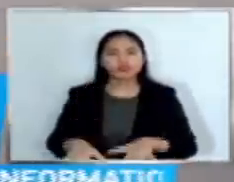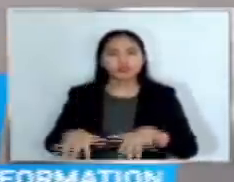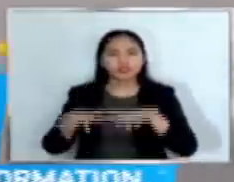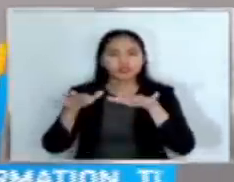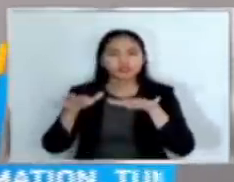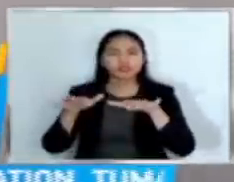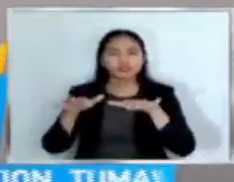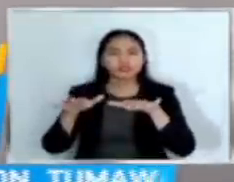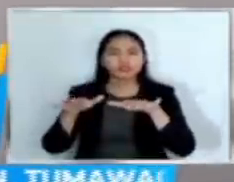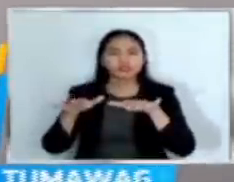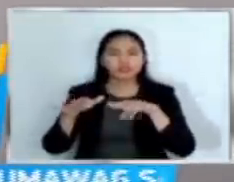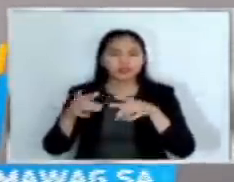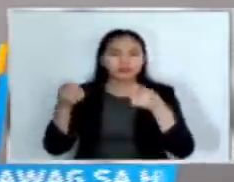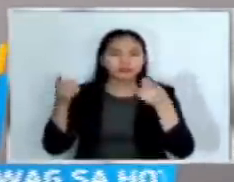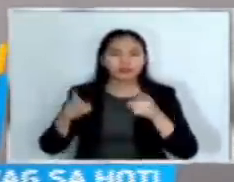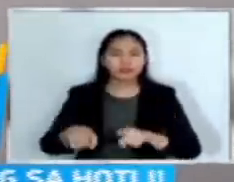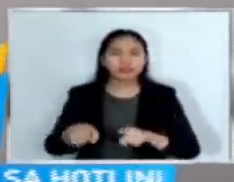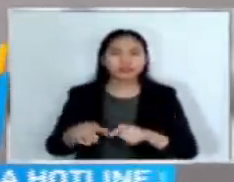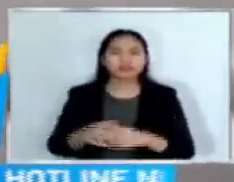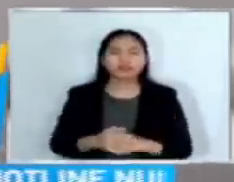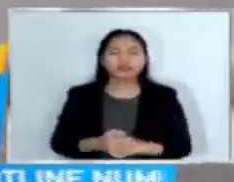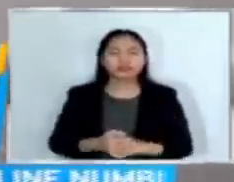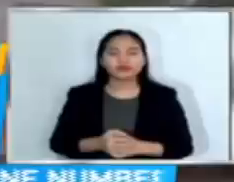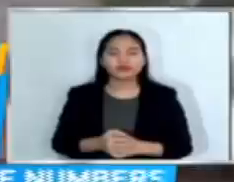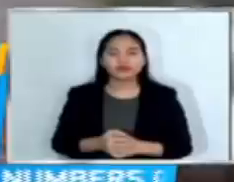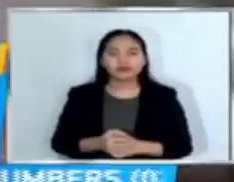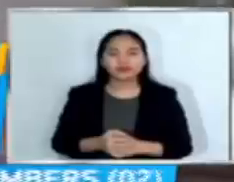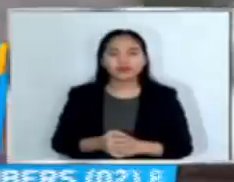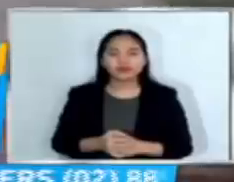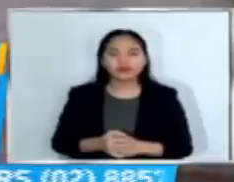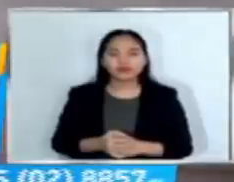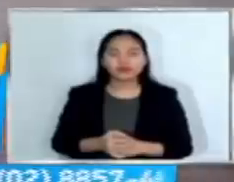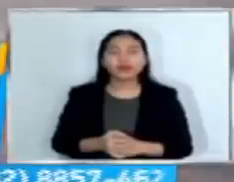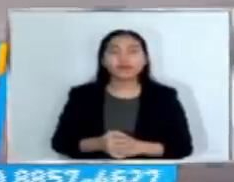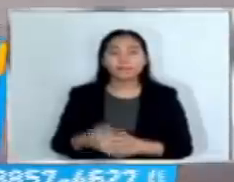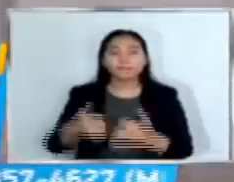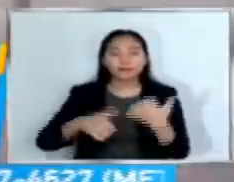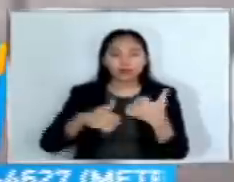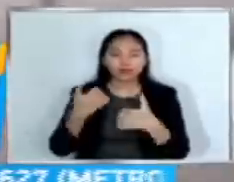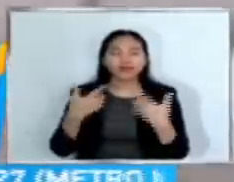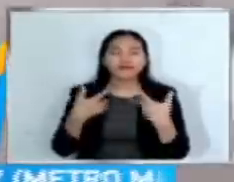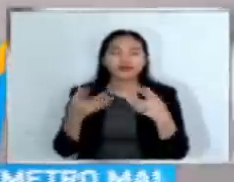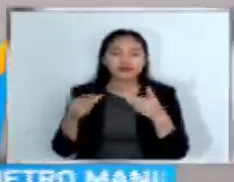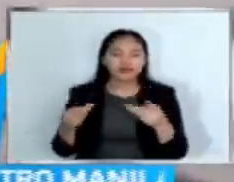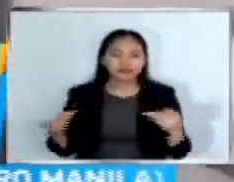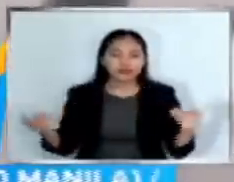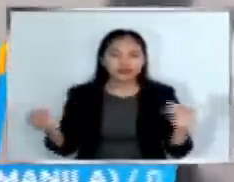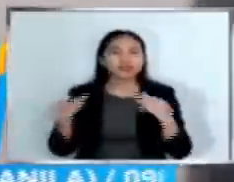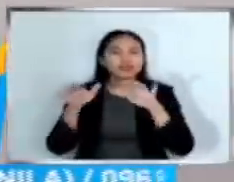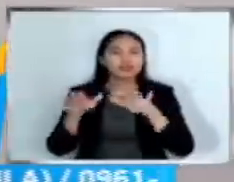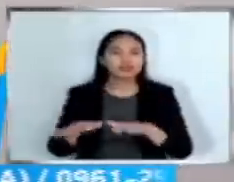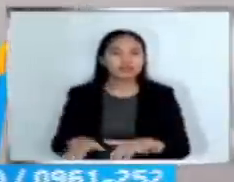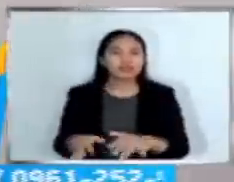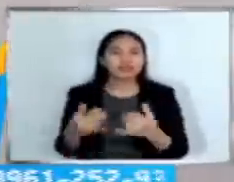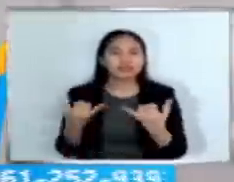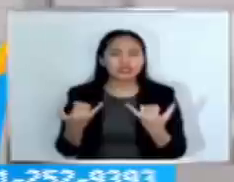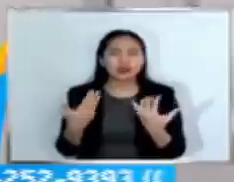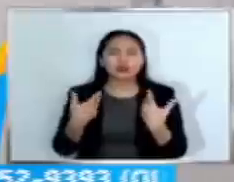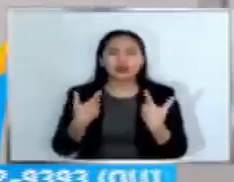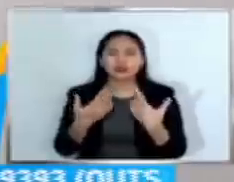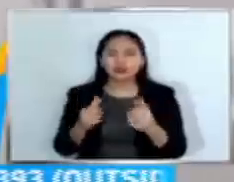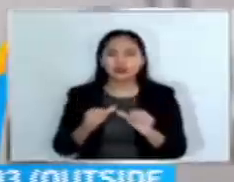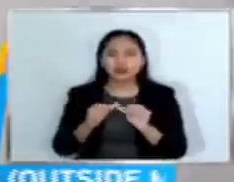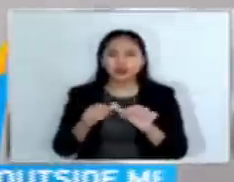flooding instances po. At largely po, nag-subside na rin po yan. Ang ongoing na lang po atang pagbaha ay nasa